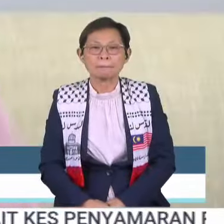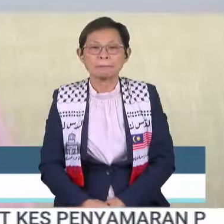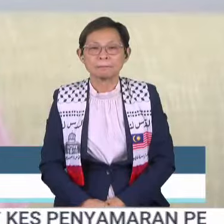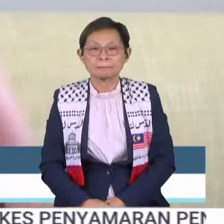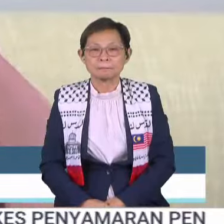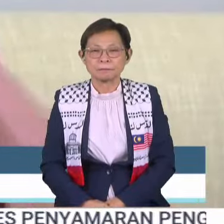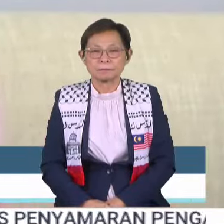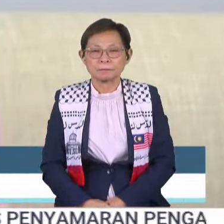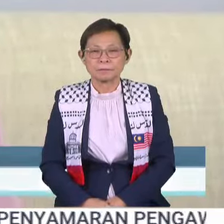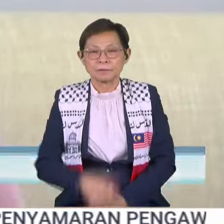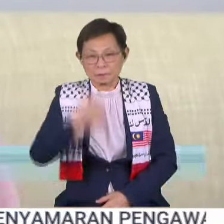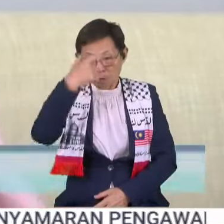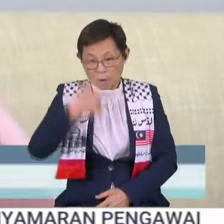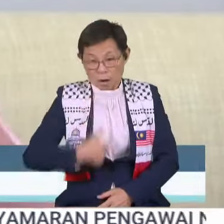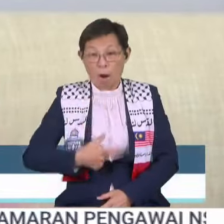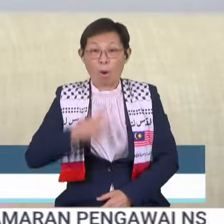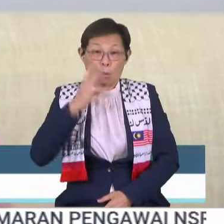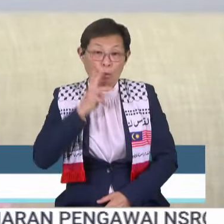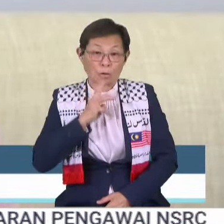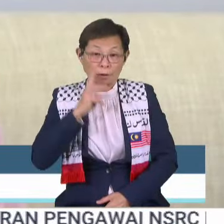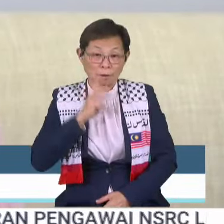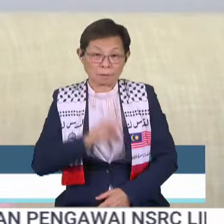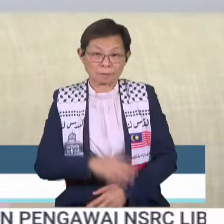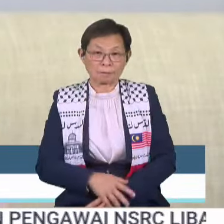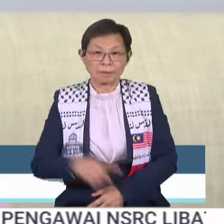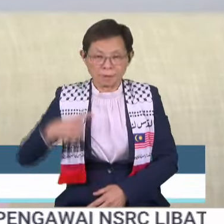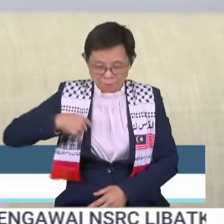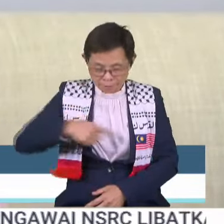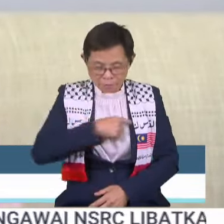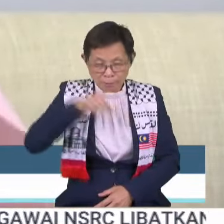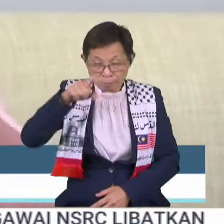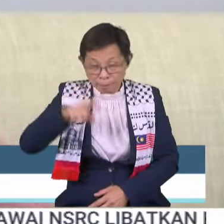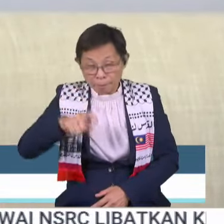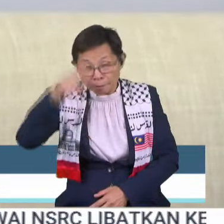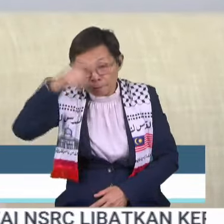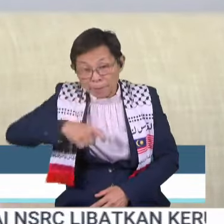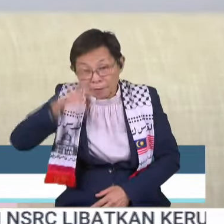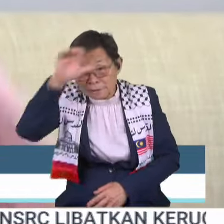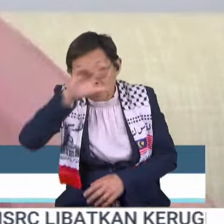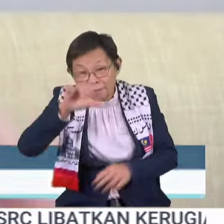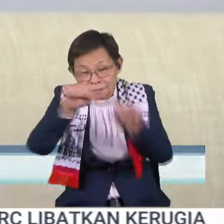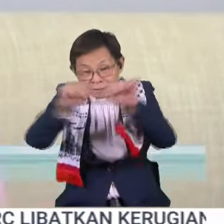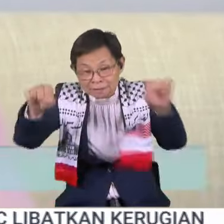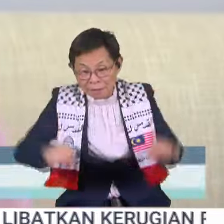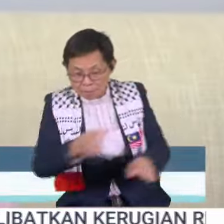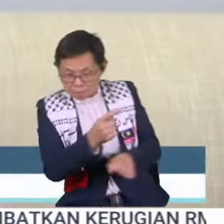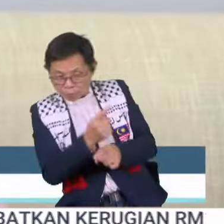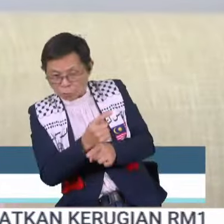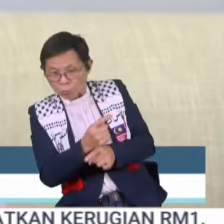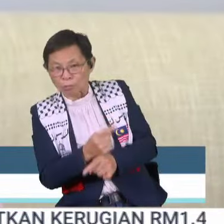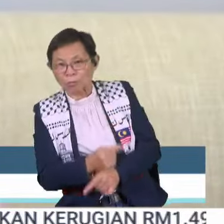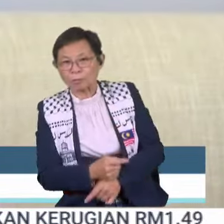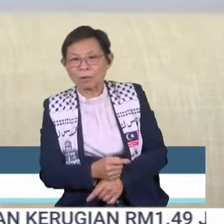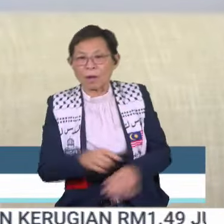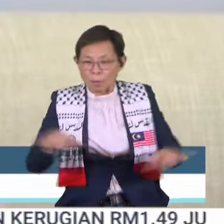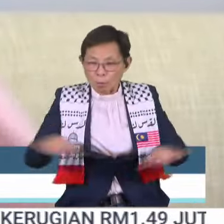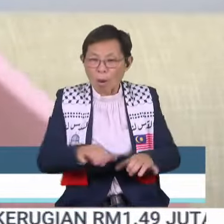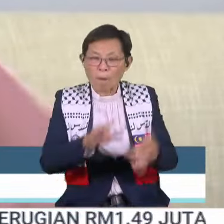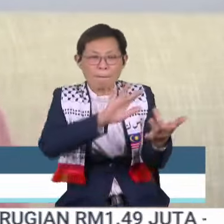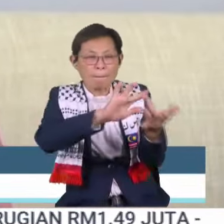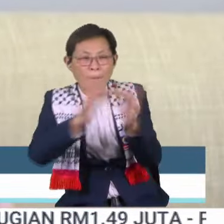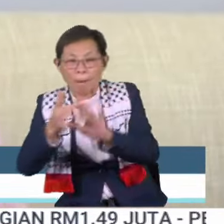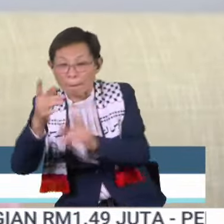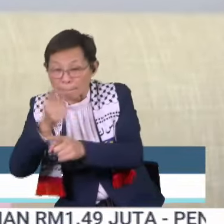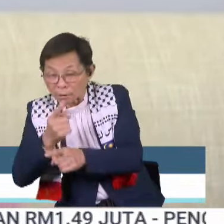kerjayanya sebagai seorang wanita kita perlu cari support sistem yang betul Bina c yang betul